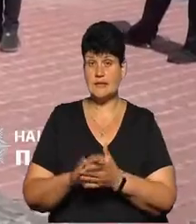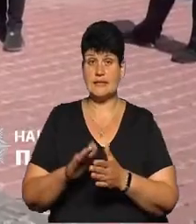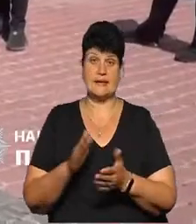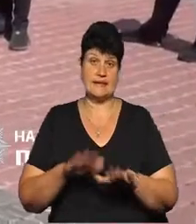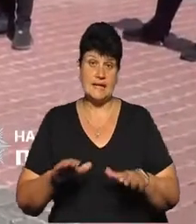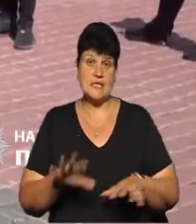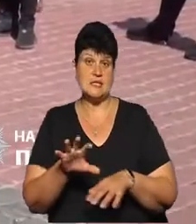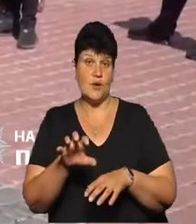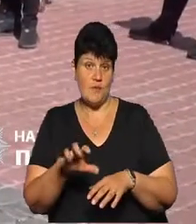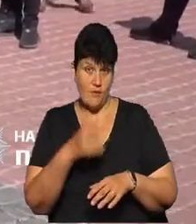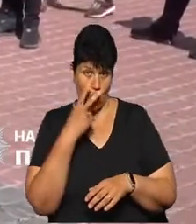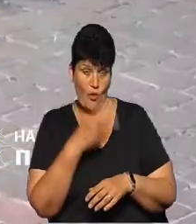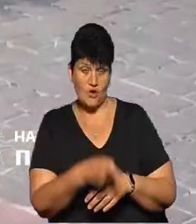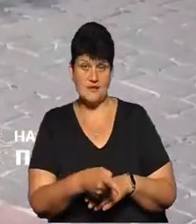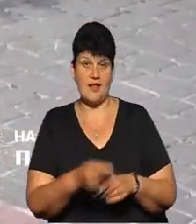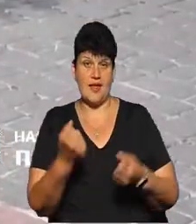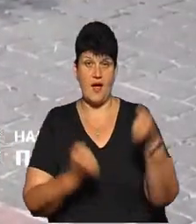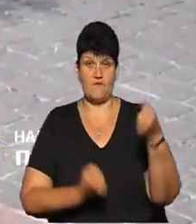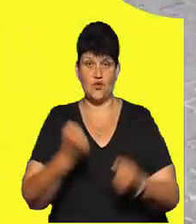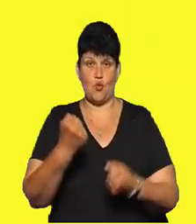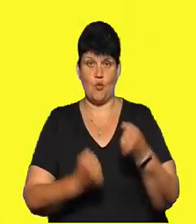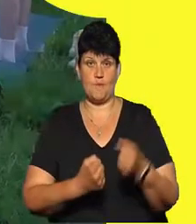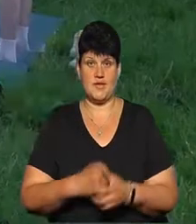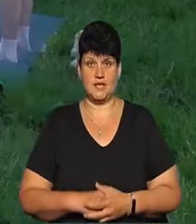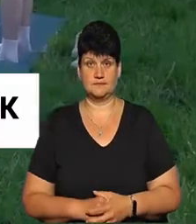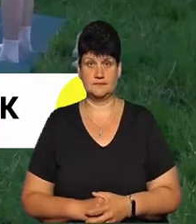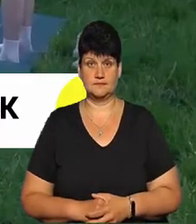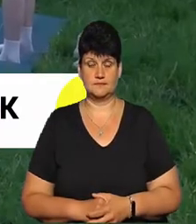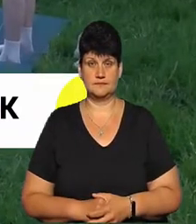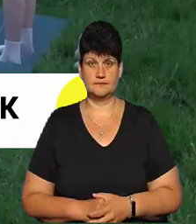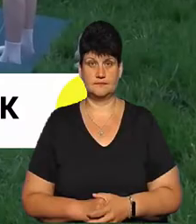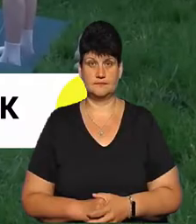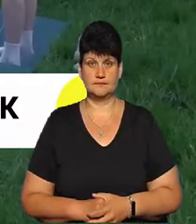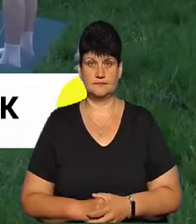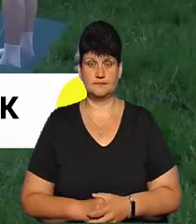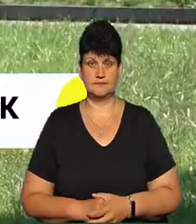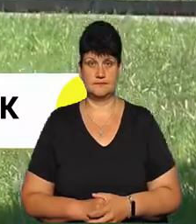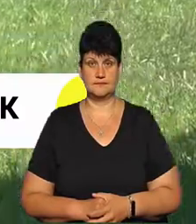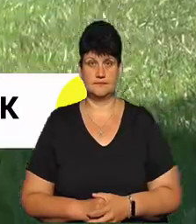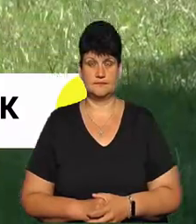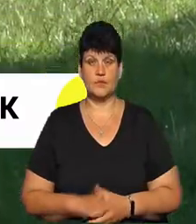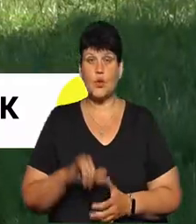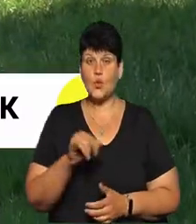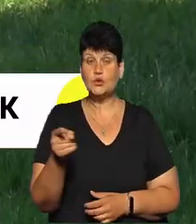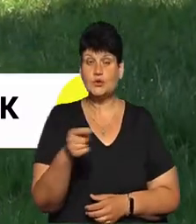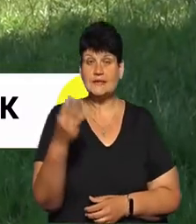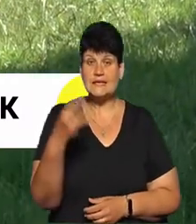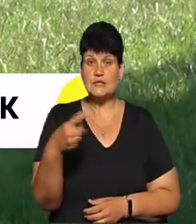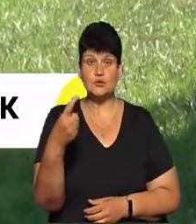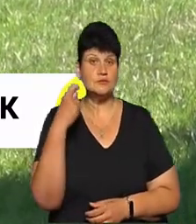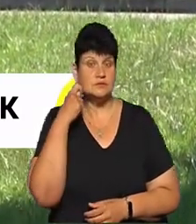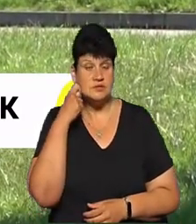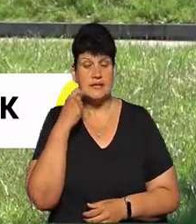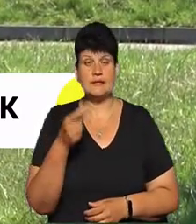показали патрульний автомобіль. Тернополі 31-річна переселенка з